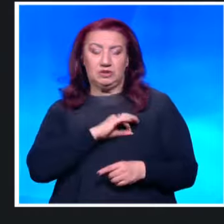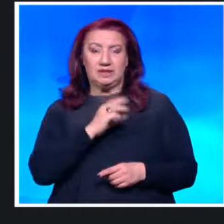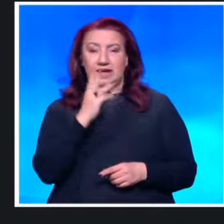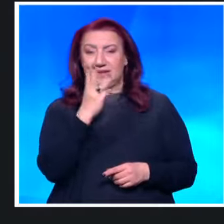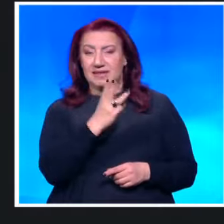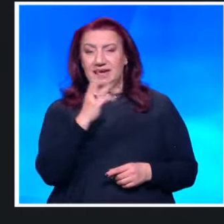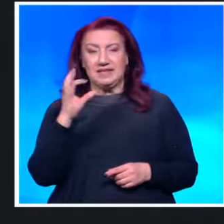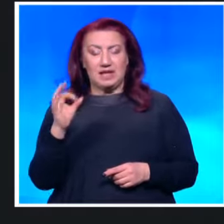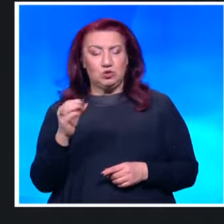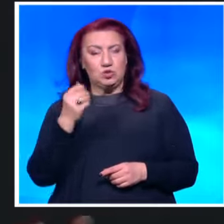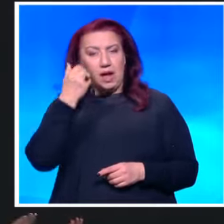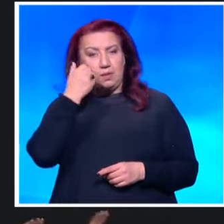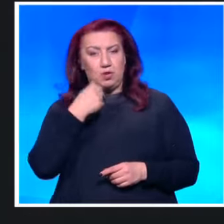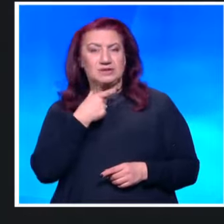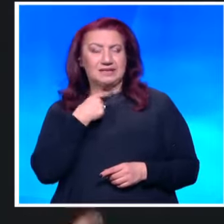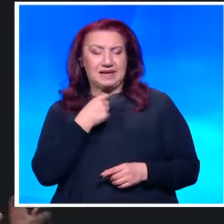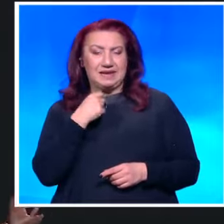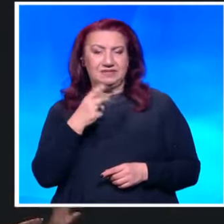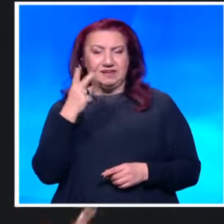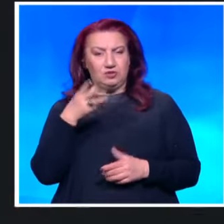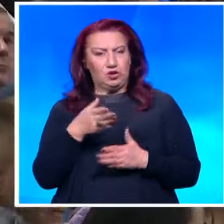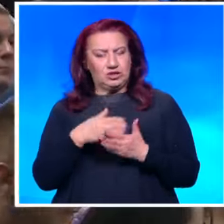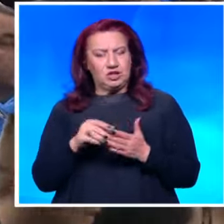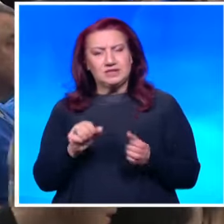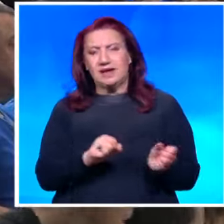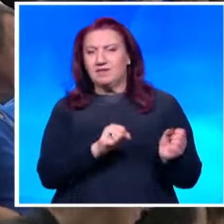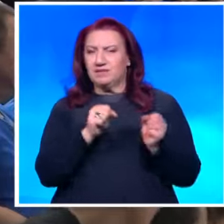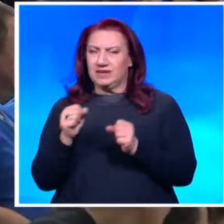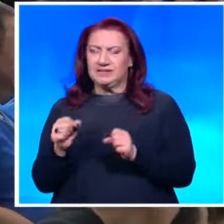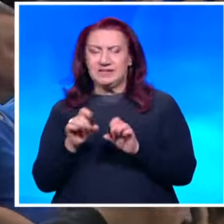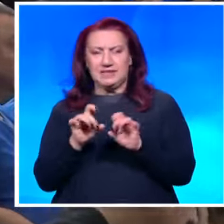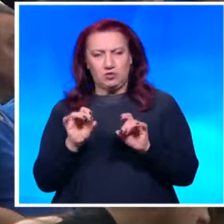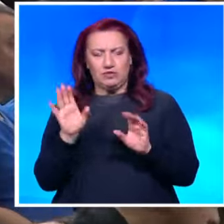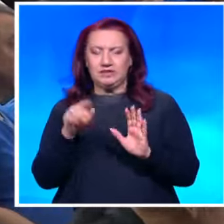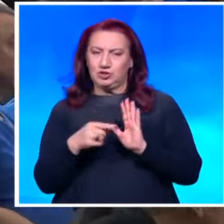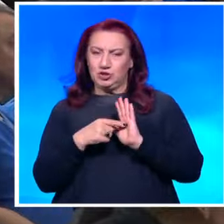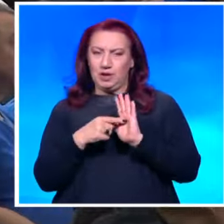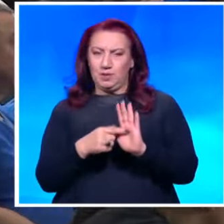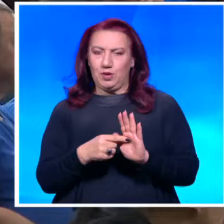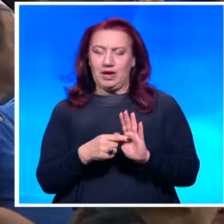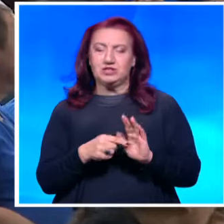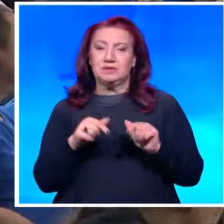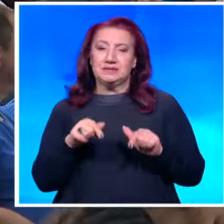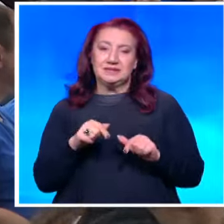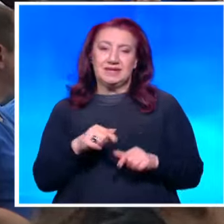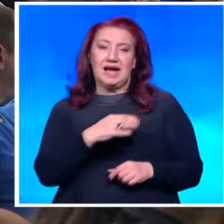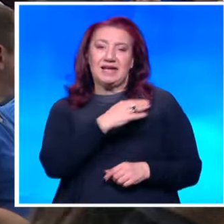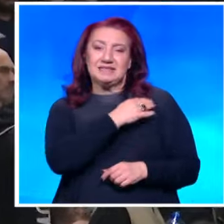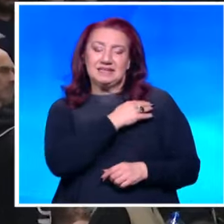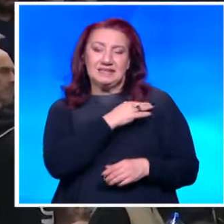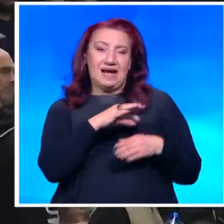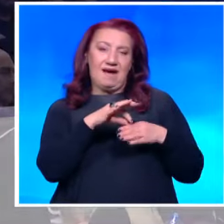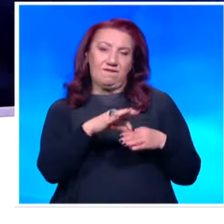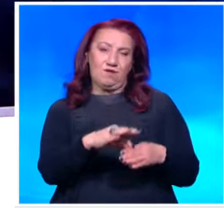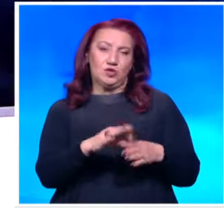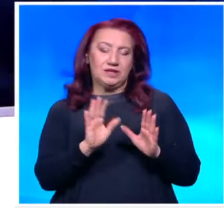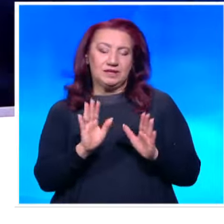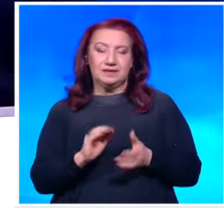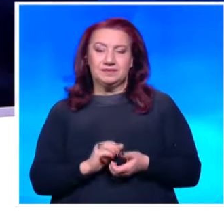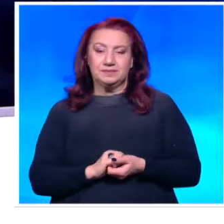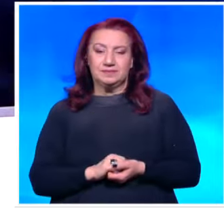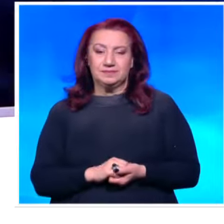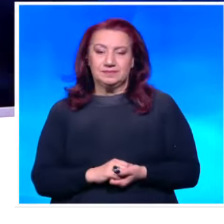във втората част. Всичко най-интересно в нашата късна спортна емисия на сайта btvsport.bg. За сега ЦСКА води 1-0. Ян Кюкчиев